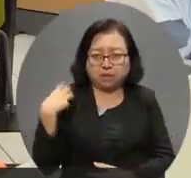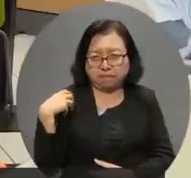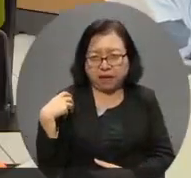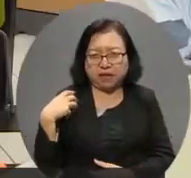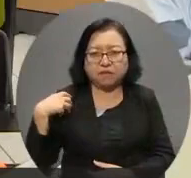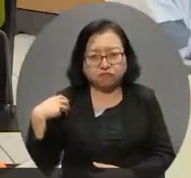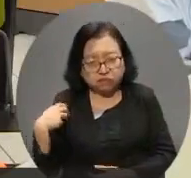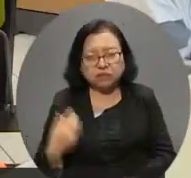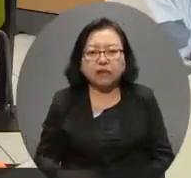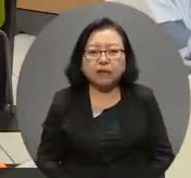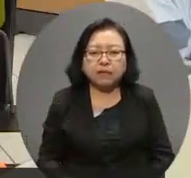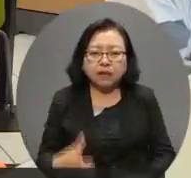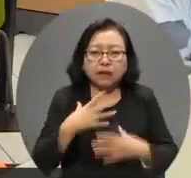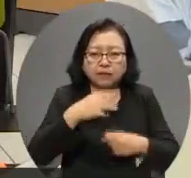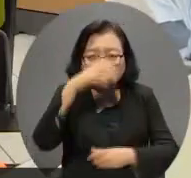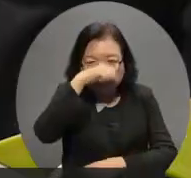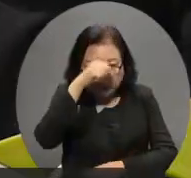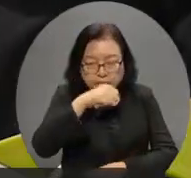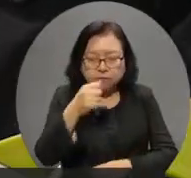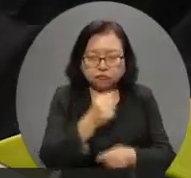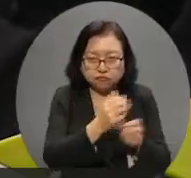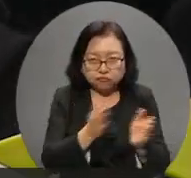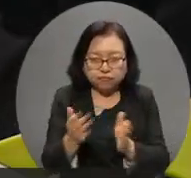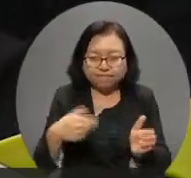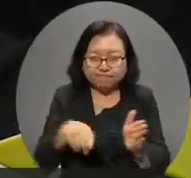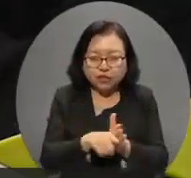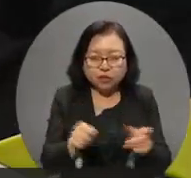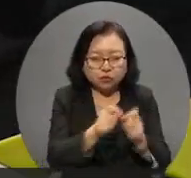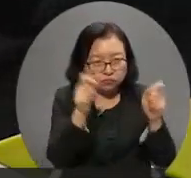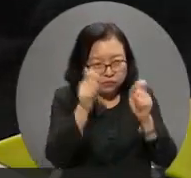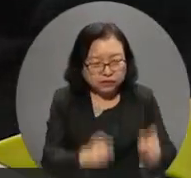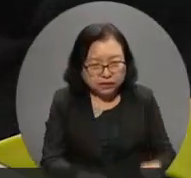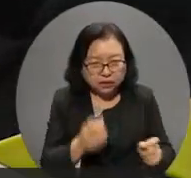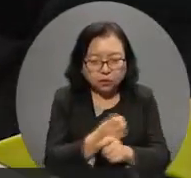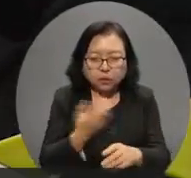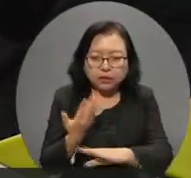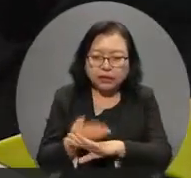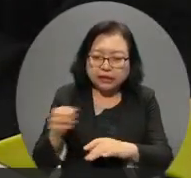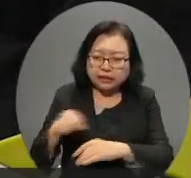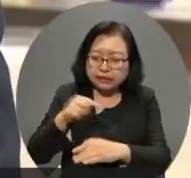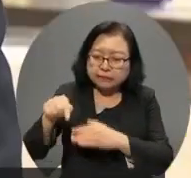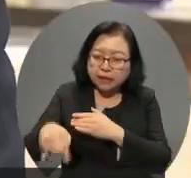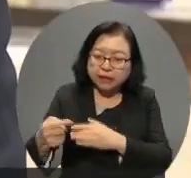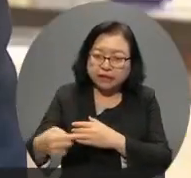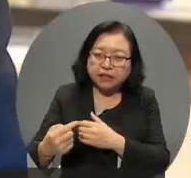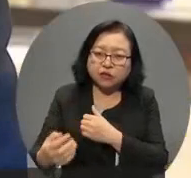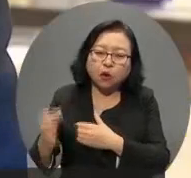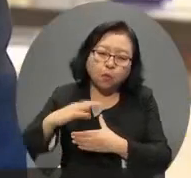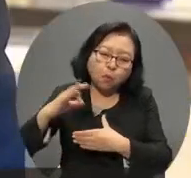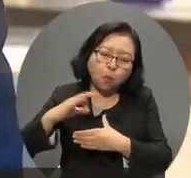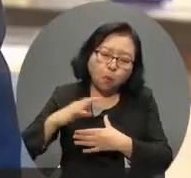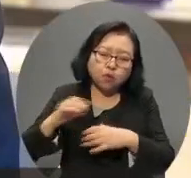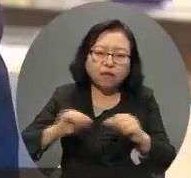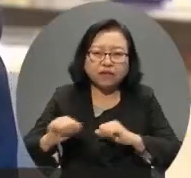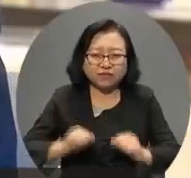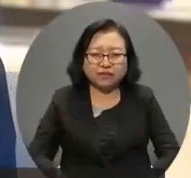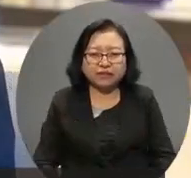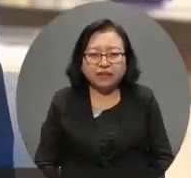안정적인 재원 마련을 위해 동문회와 외부 기관을 상대로 모금 운동도 시작했습니다. 저녁 먹고 집에 가지